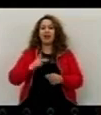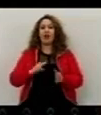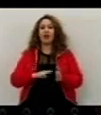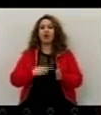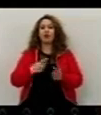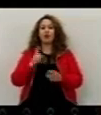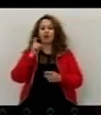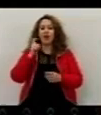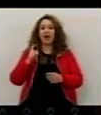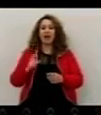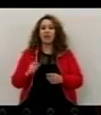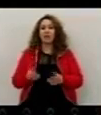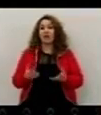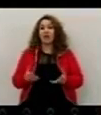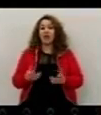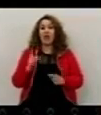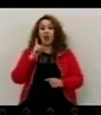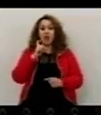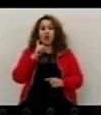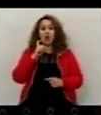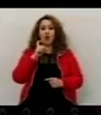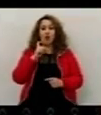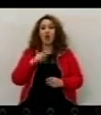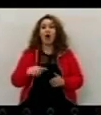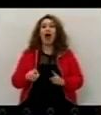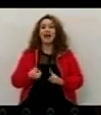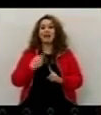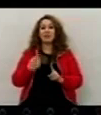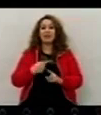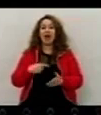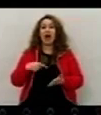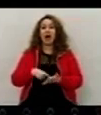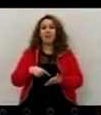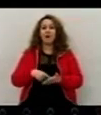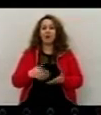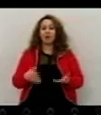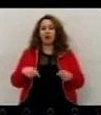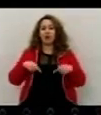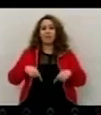ولكون الموارد المائية عنصرا محددا في هذه المناطق، فإن الوزارة تسعى